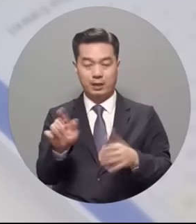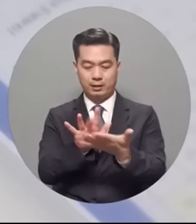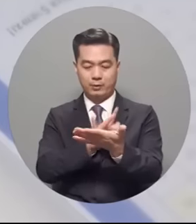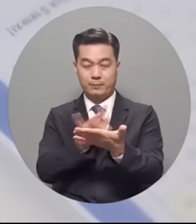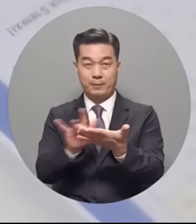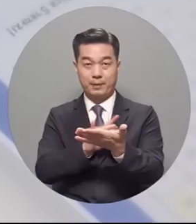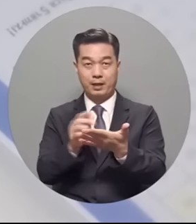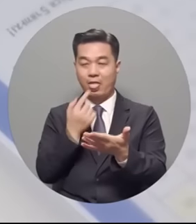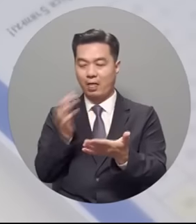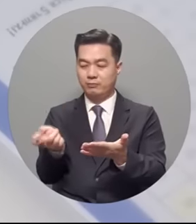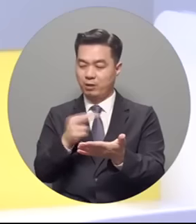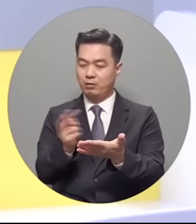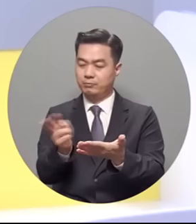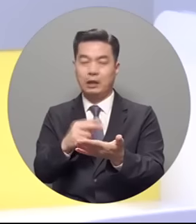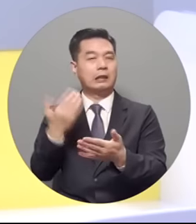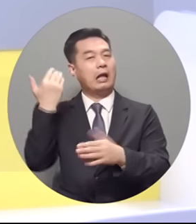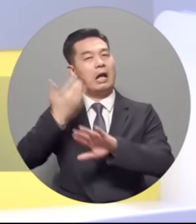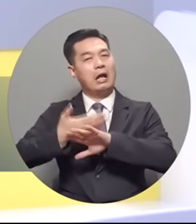느낌이 다릅니다.